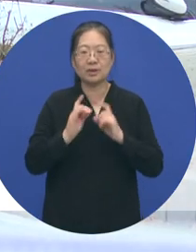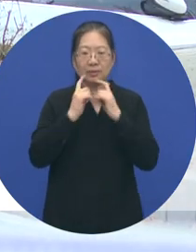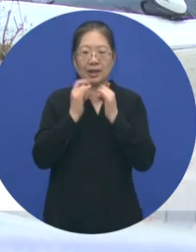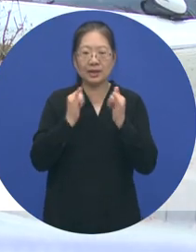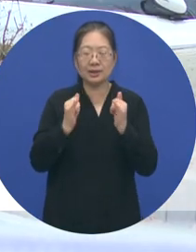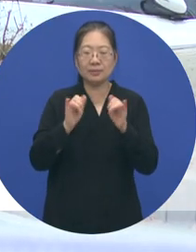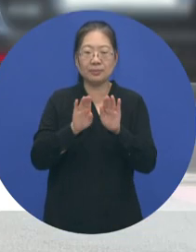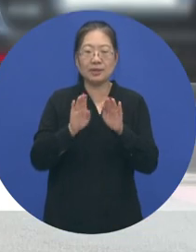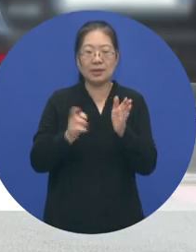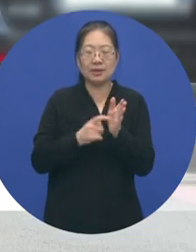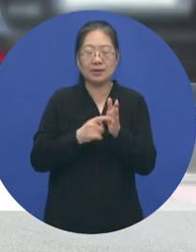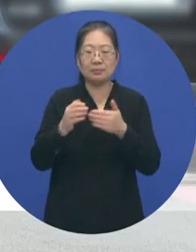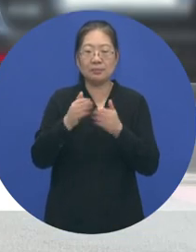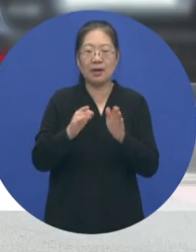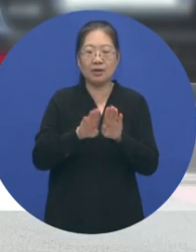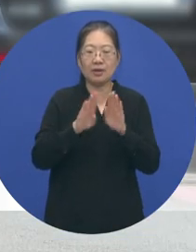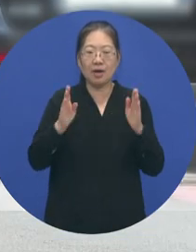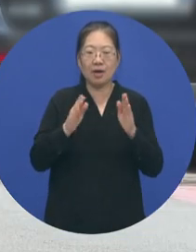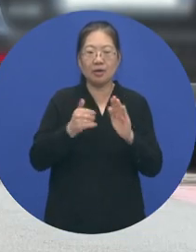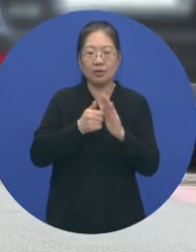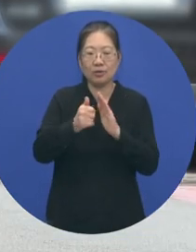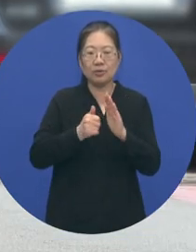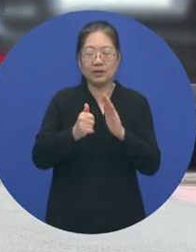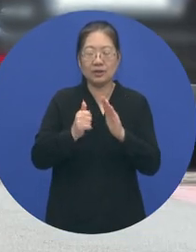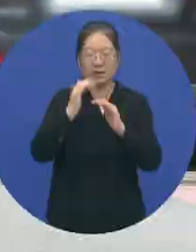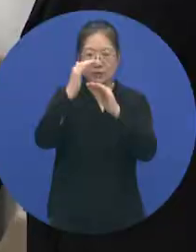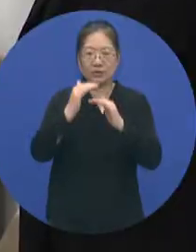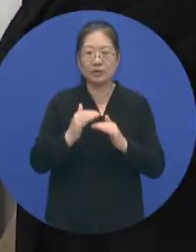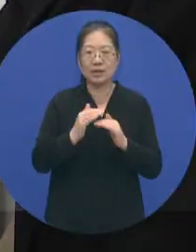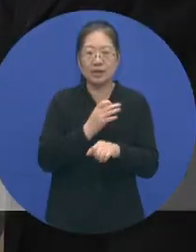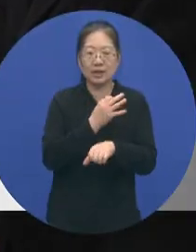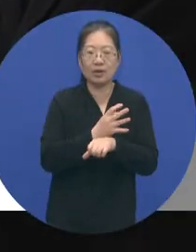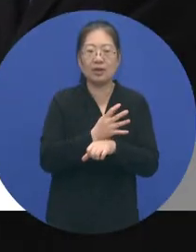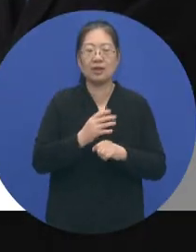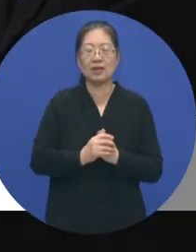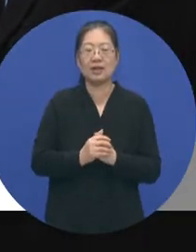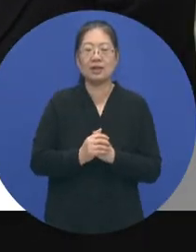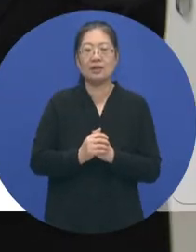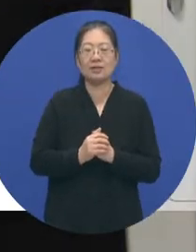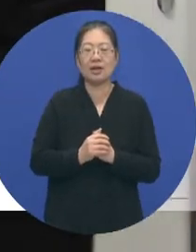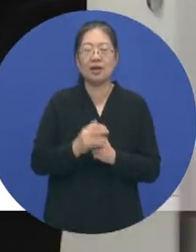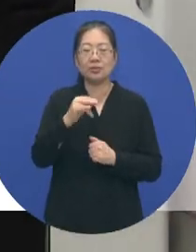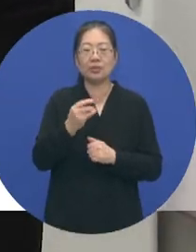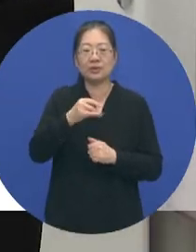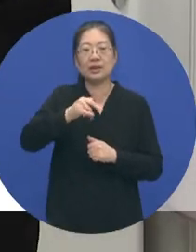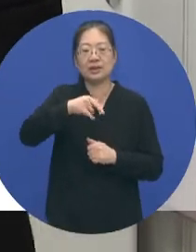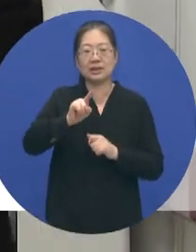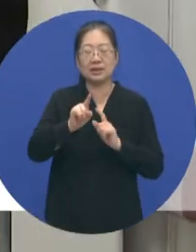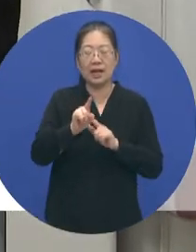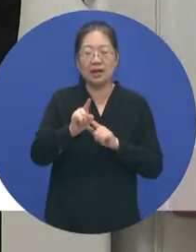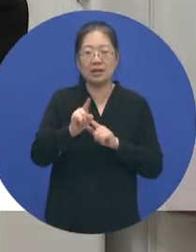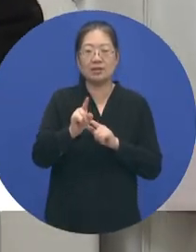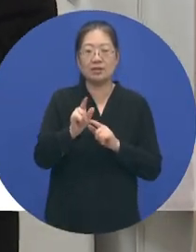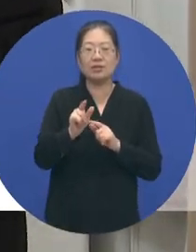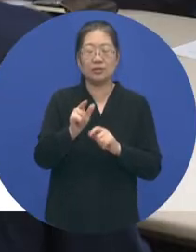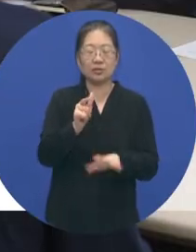응급실을 민간에 개방하고 출입 절차를 간소화했습니다. 경기도는 지난 23일 도지사를 본부장으로